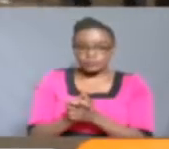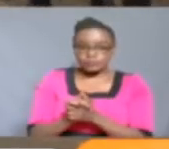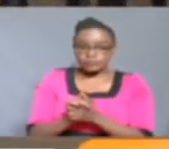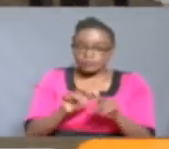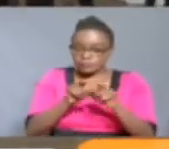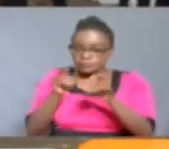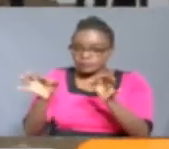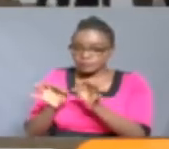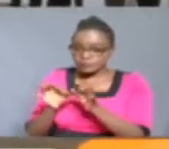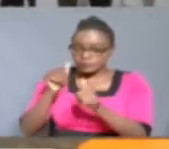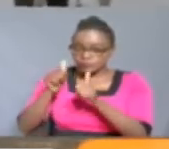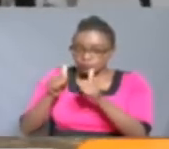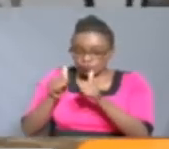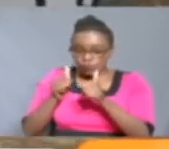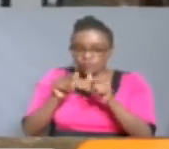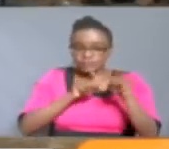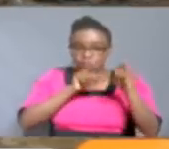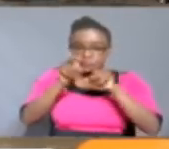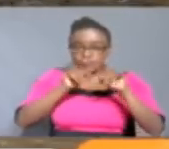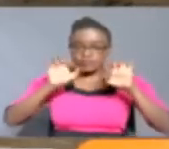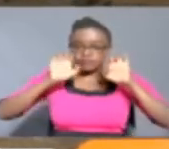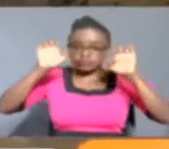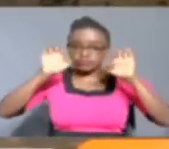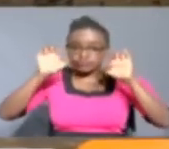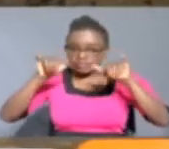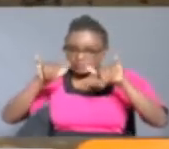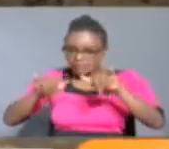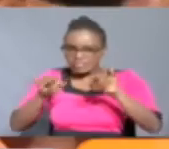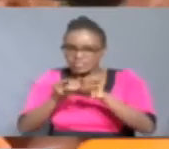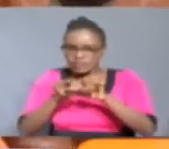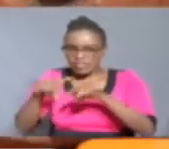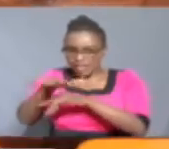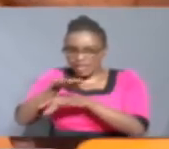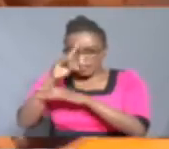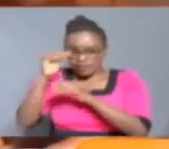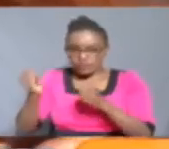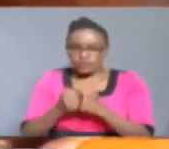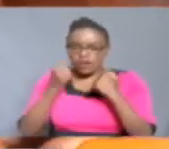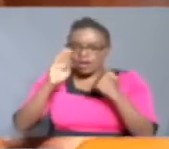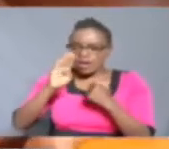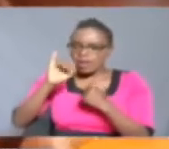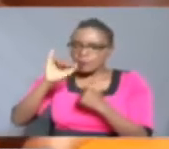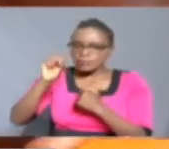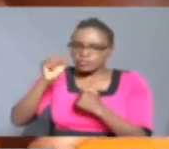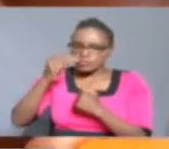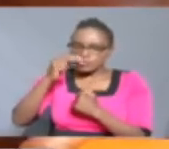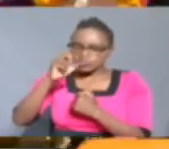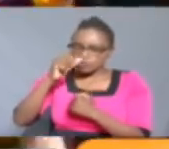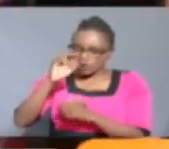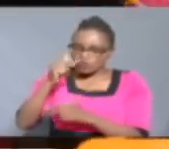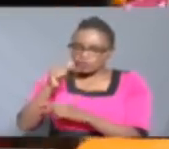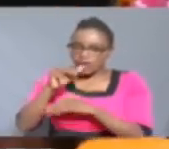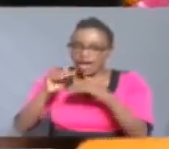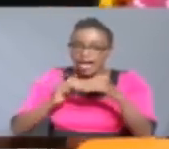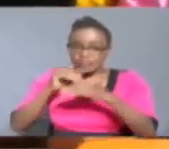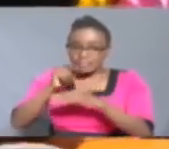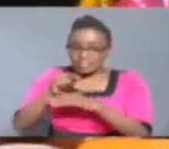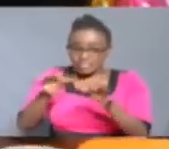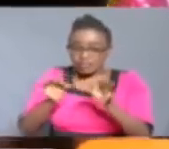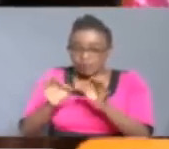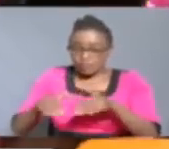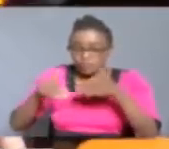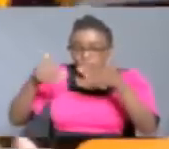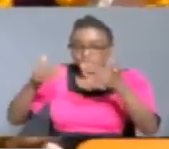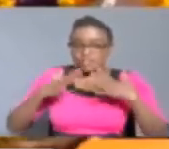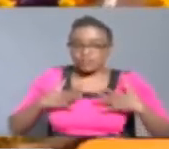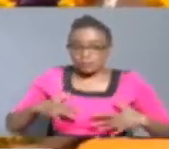haya, familia zilizosafiri nchini Uhabeshi zingali katika eneo la ajali katika mji wa Bishoftu. Baadhi ya familia hizi zikisubiri kupewa miili